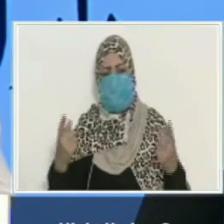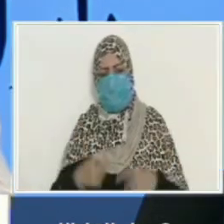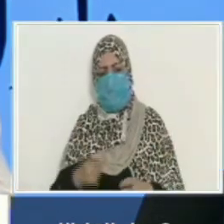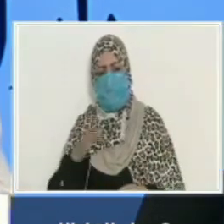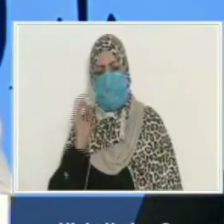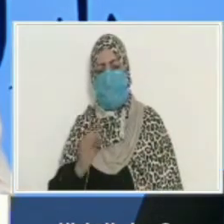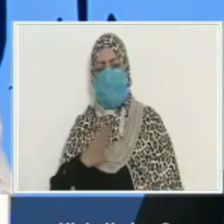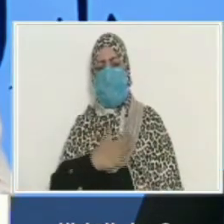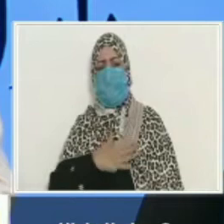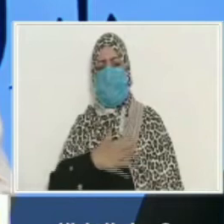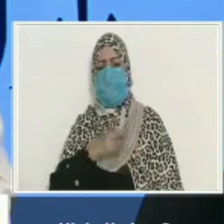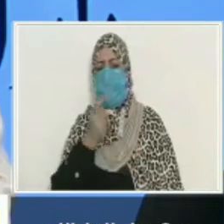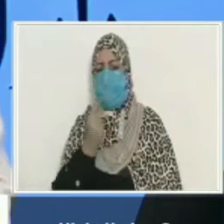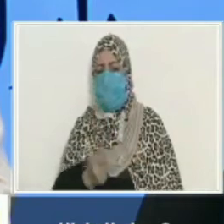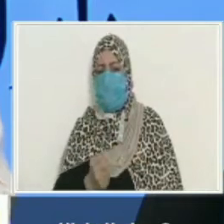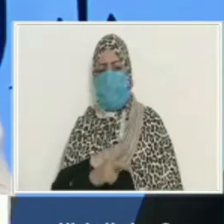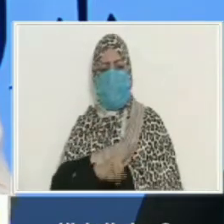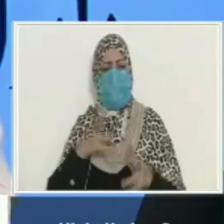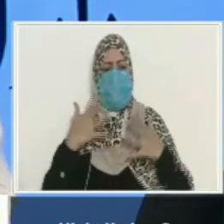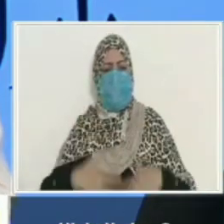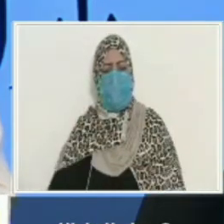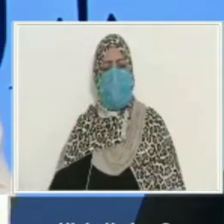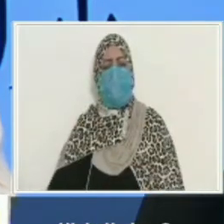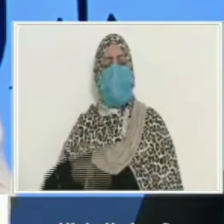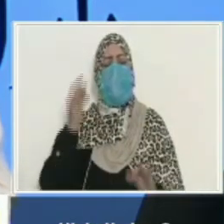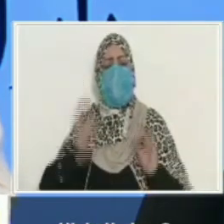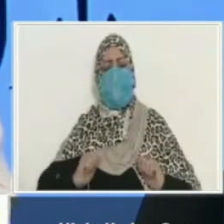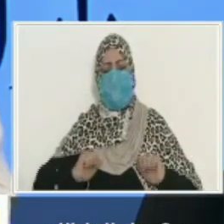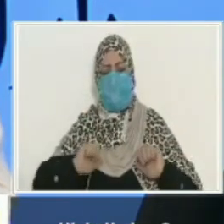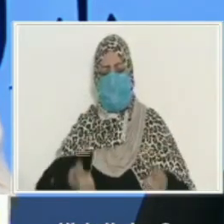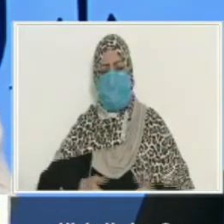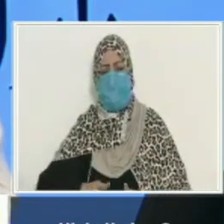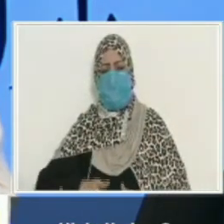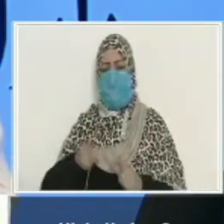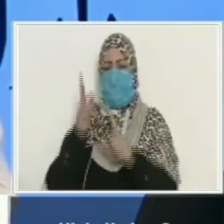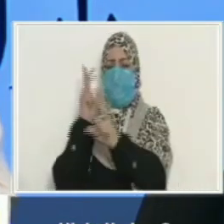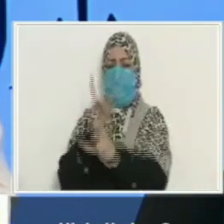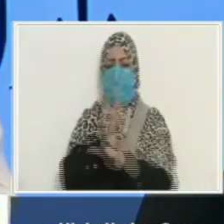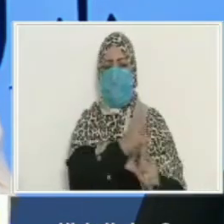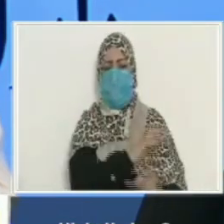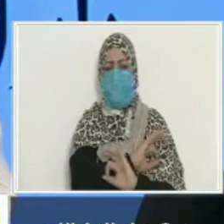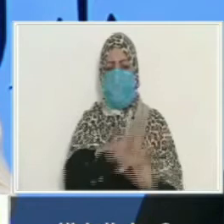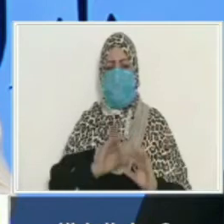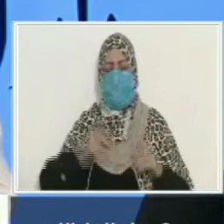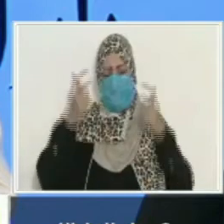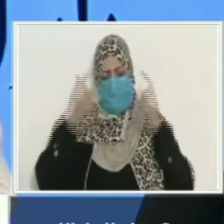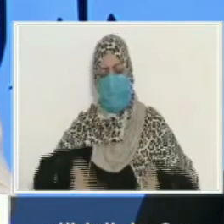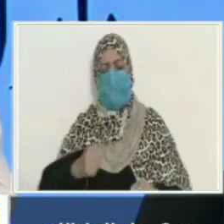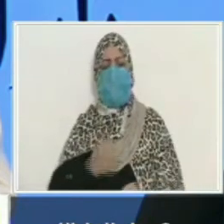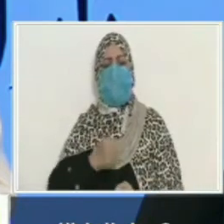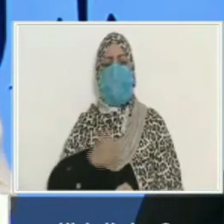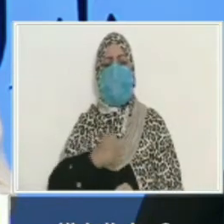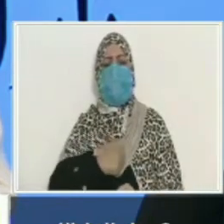حقوقه الطبيعية يدفع هذا بنفسه، فمن فإذا غزاه غاز وجاءته إلى